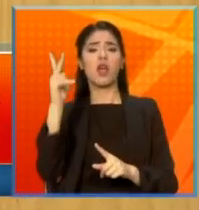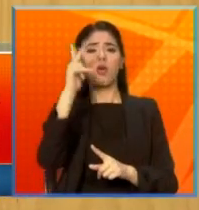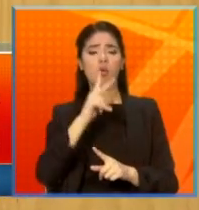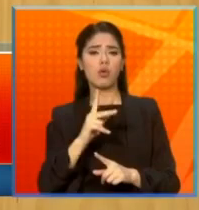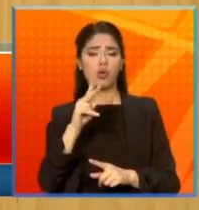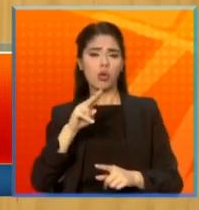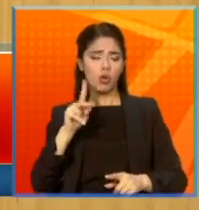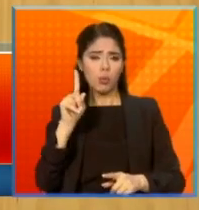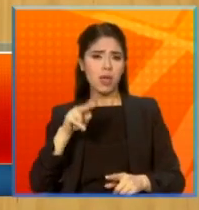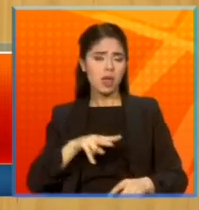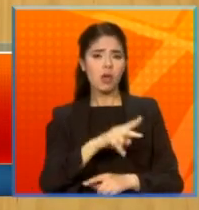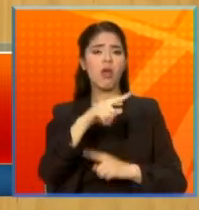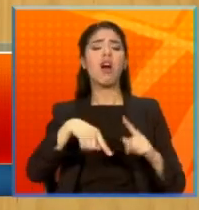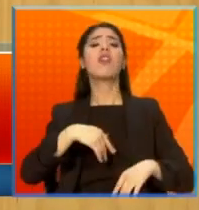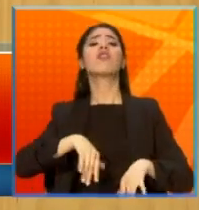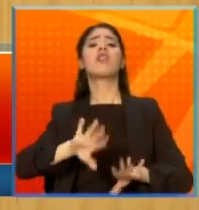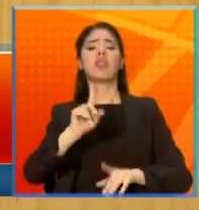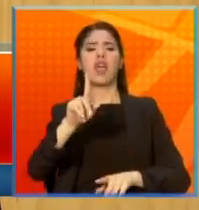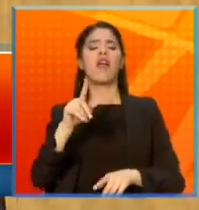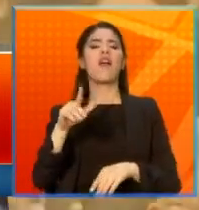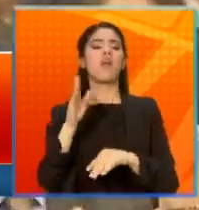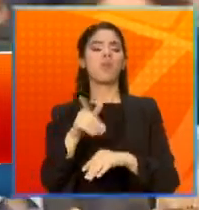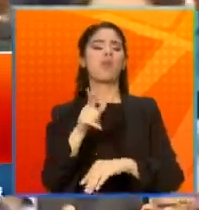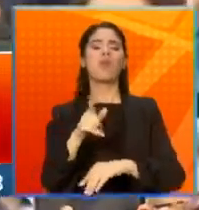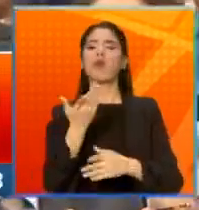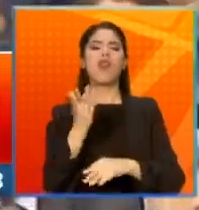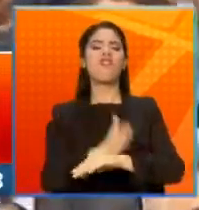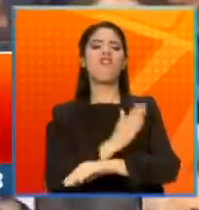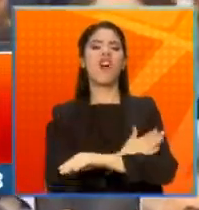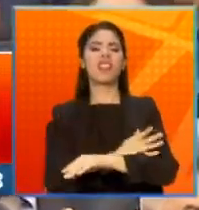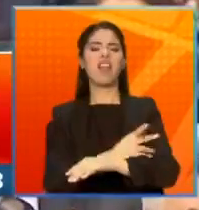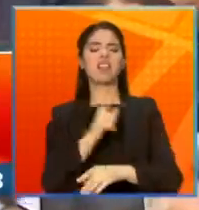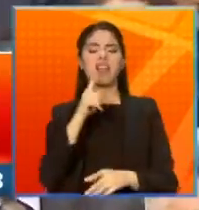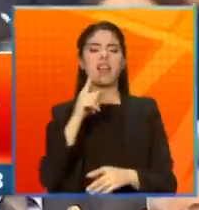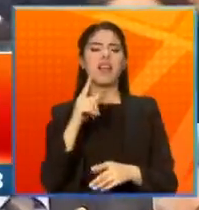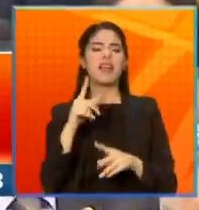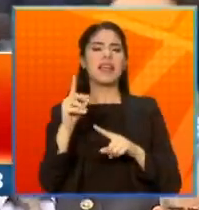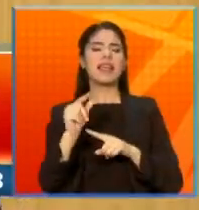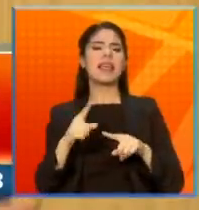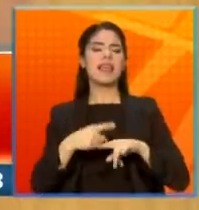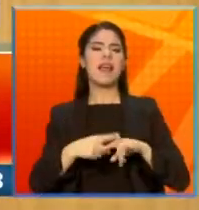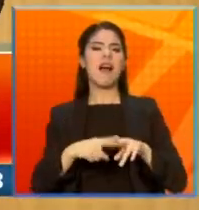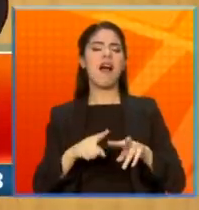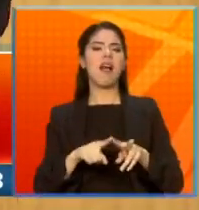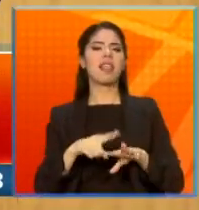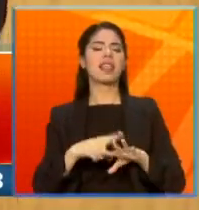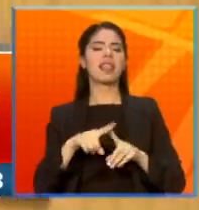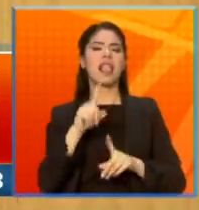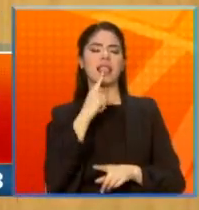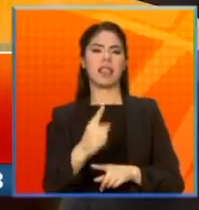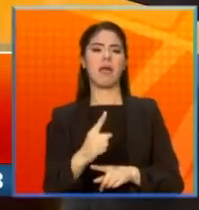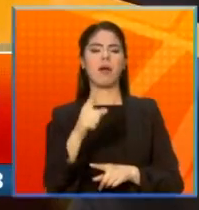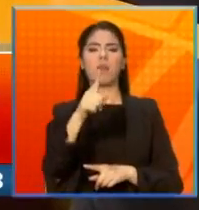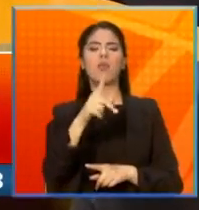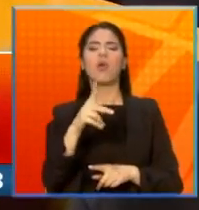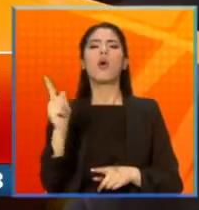arayışı falan değil. Düpedüz vatana ihanettir. Bunlardan bırakınız iktidar olmayı, ne köy olur ne de